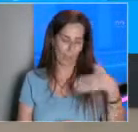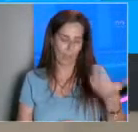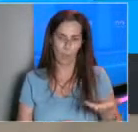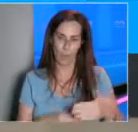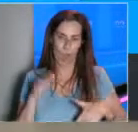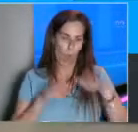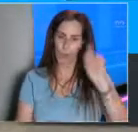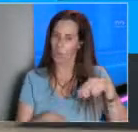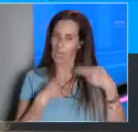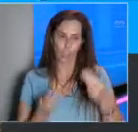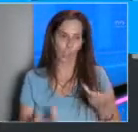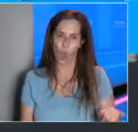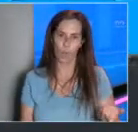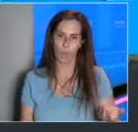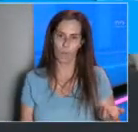רובה המוחלט לא יחזור.